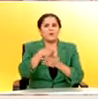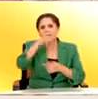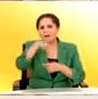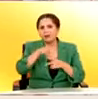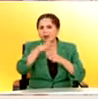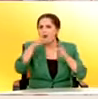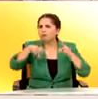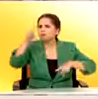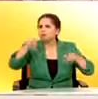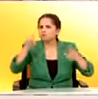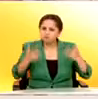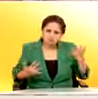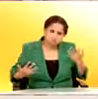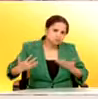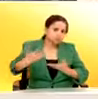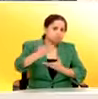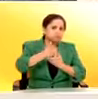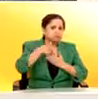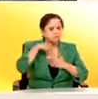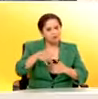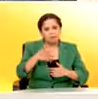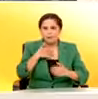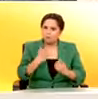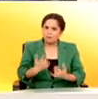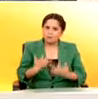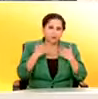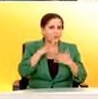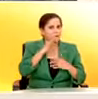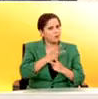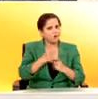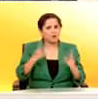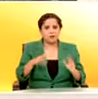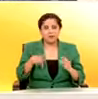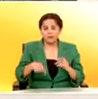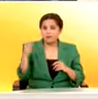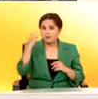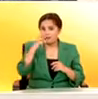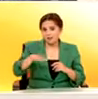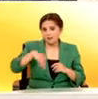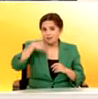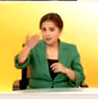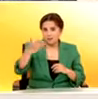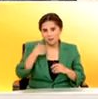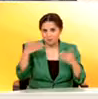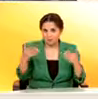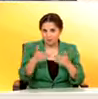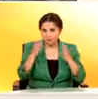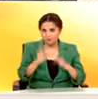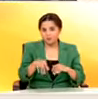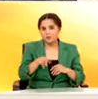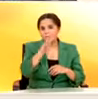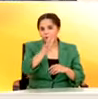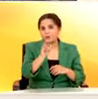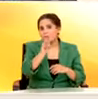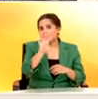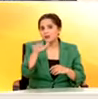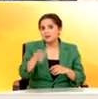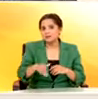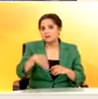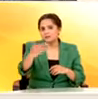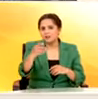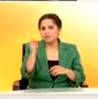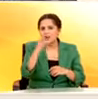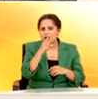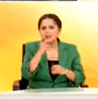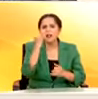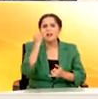को समेट लेने की प्रेरणा मिलती है। जब हम अगले महीने मिलेंगे, तब 2025 खत्म